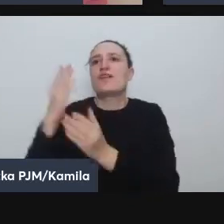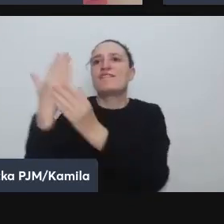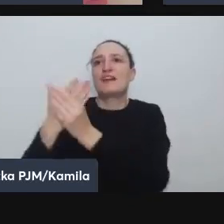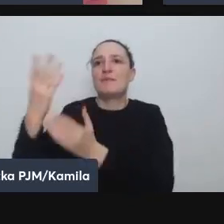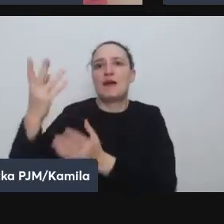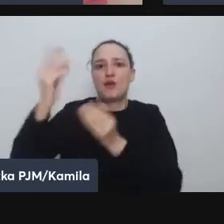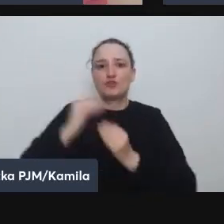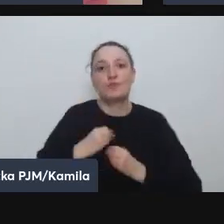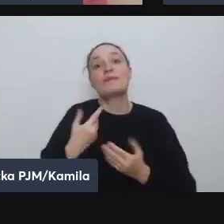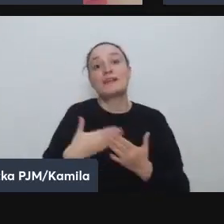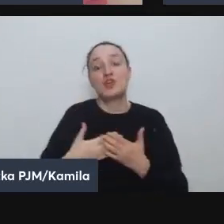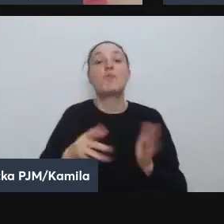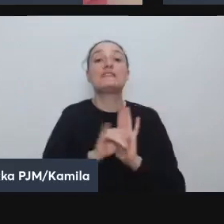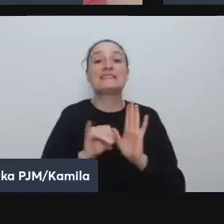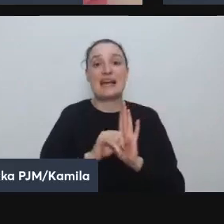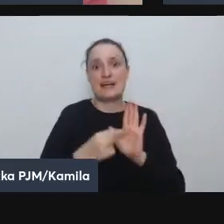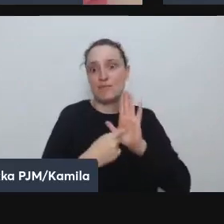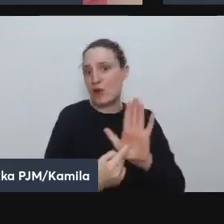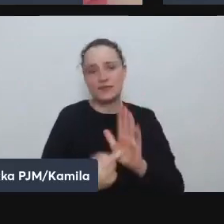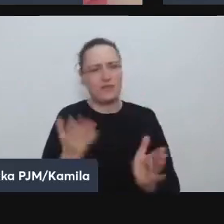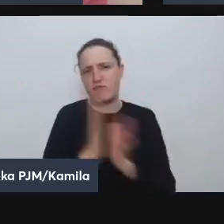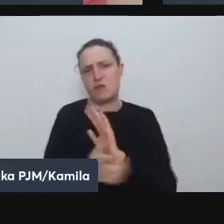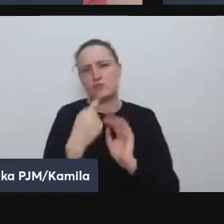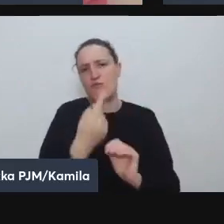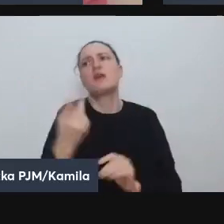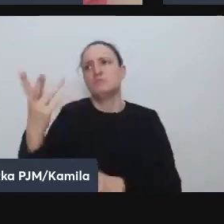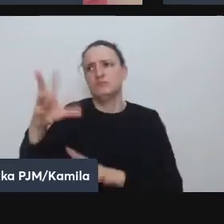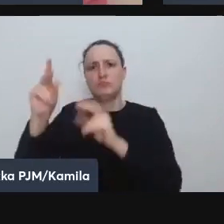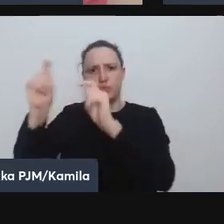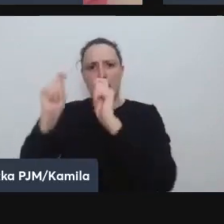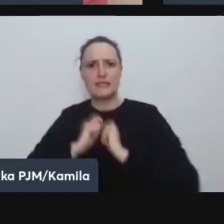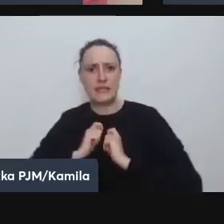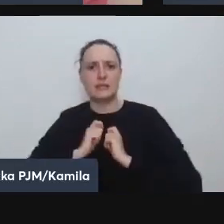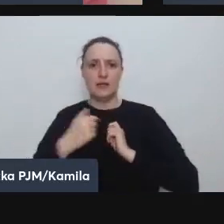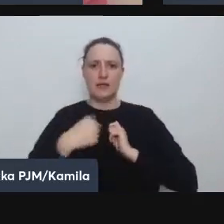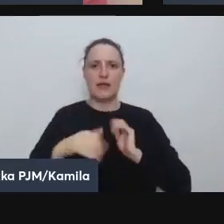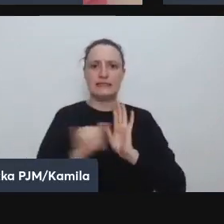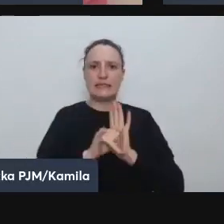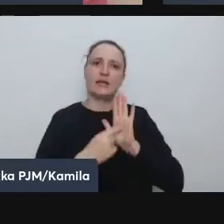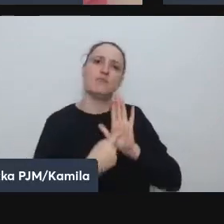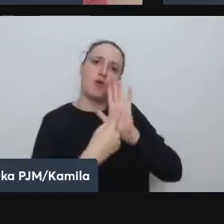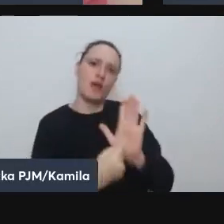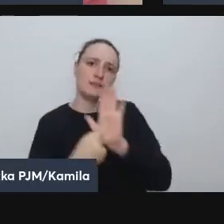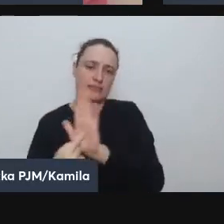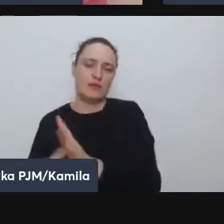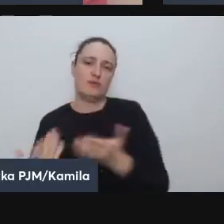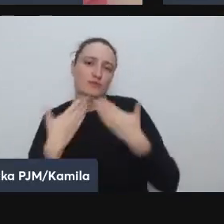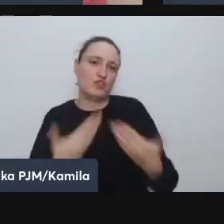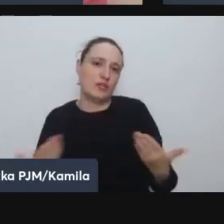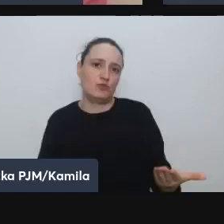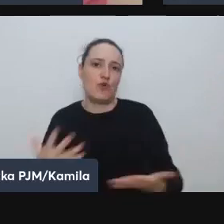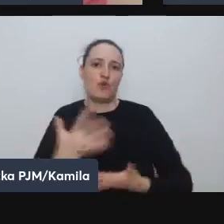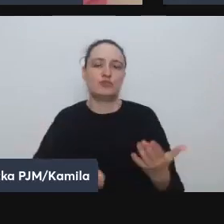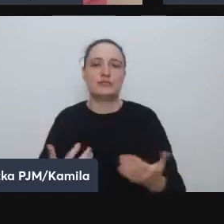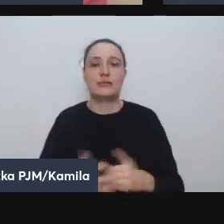pokazałam na Instagramie, mówię wprost. I dlatego mam ten kuferek taki, a nie inny, nie? Chociaż dużo rzeczy można